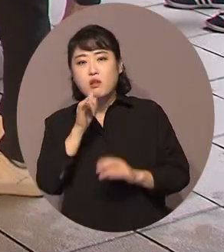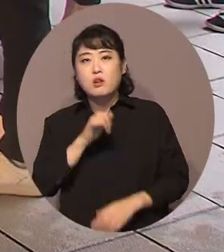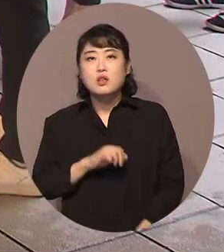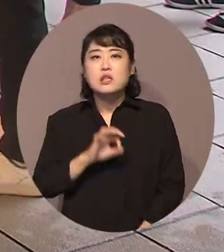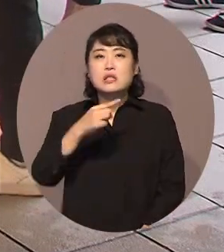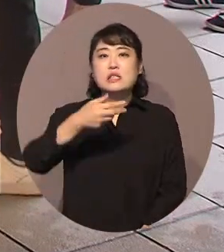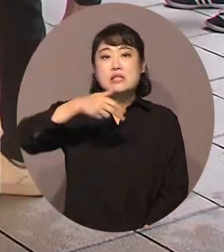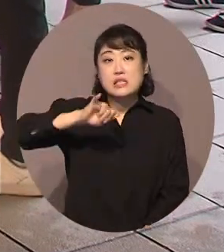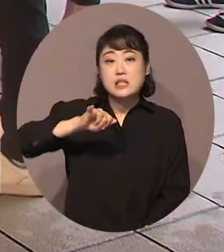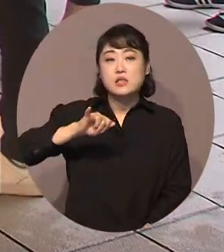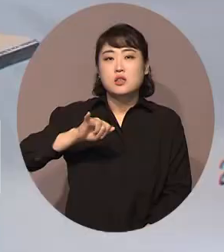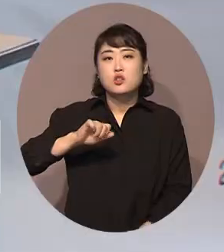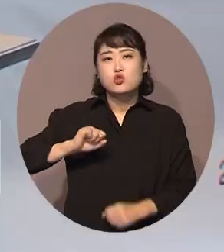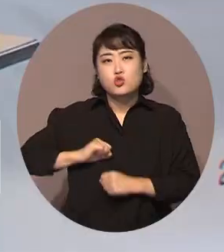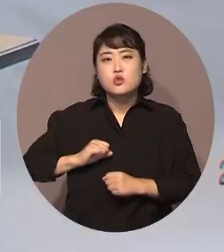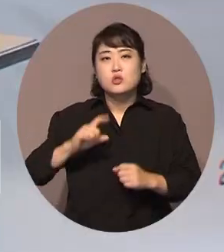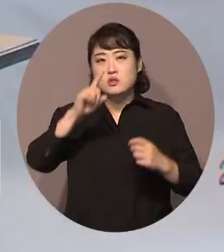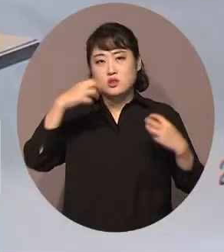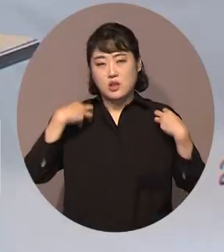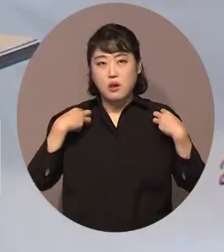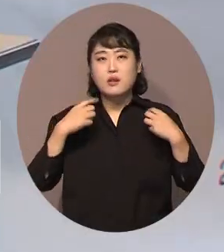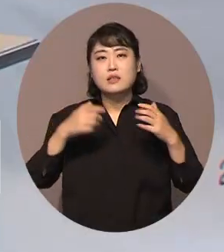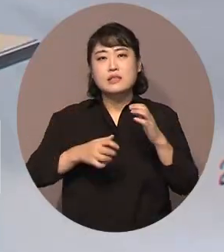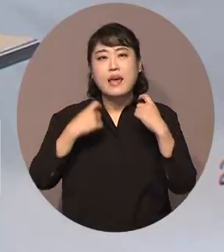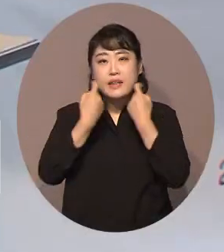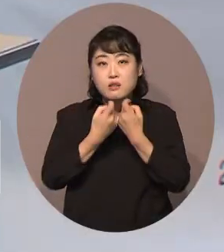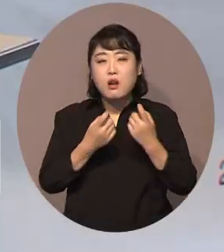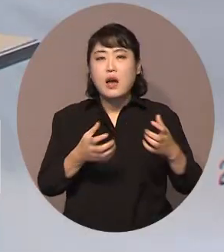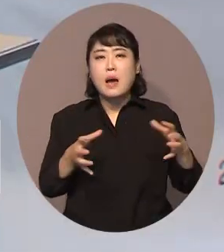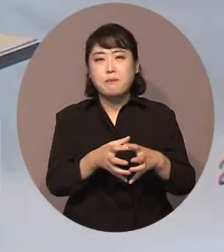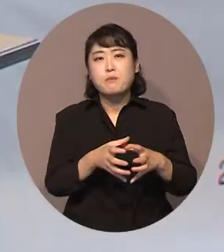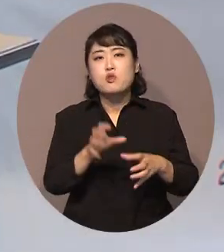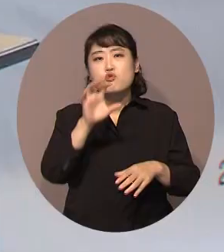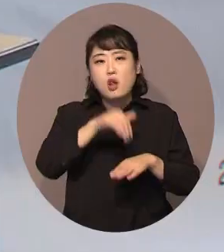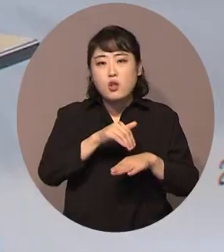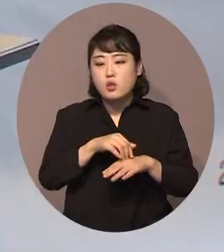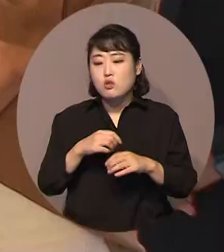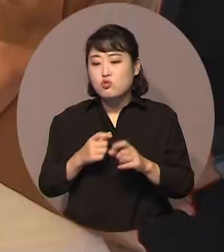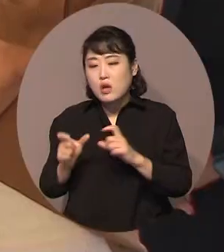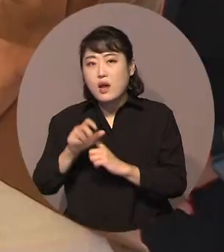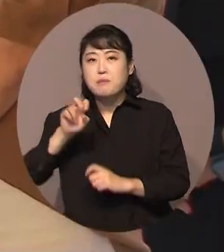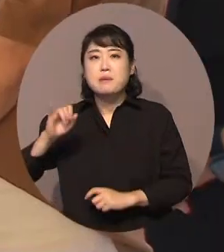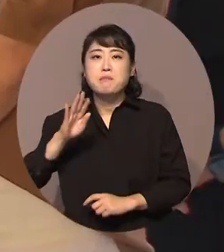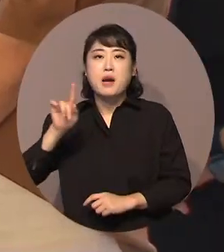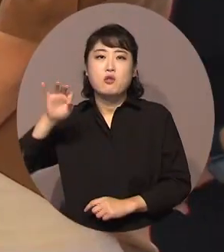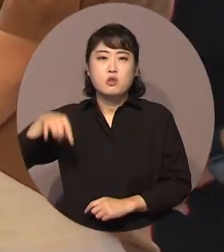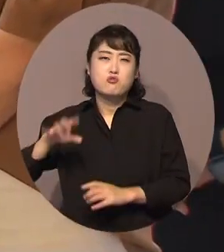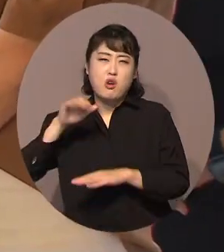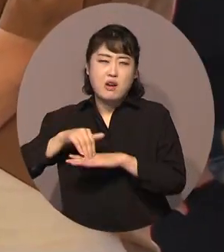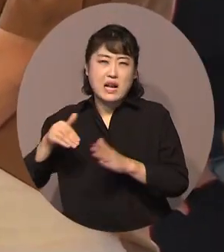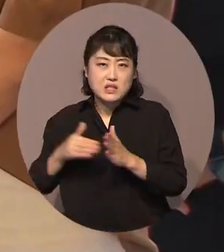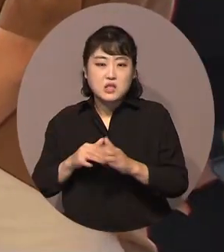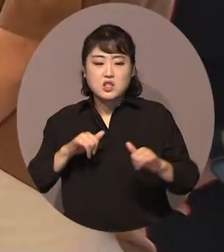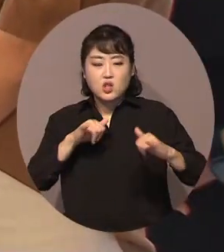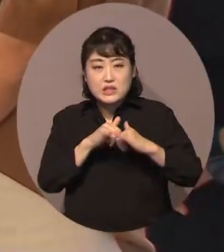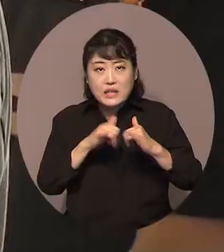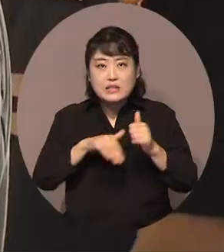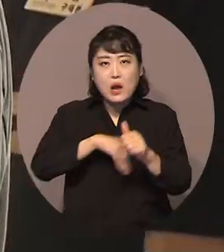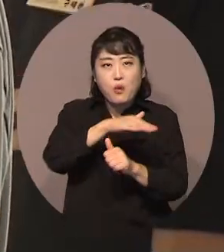을지훈련과 함께 6년 만에 전 국민이 참여하는 공습 대비 민방위 훈련도 진행돼 전시와 테러에